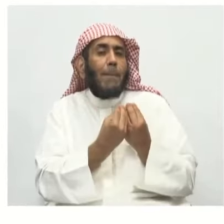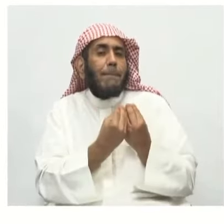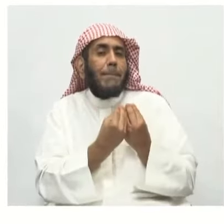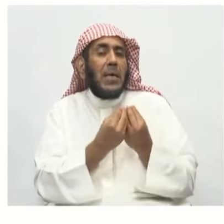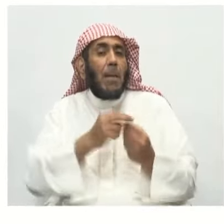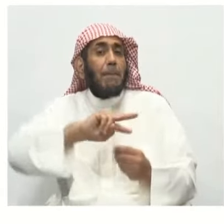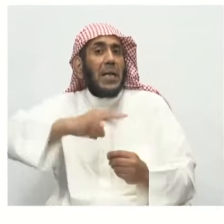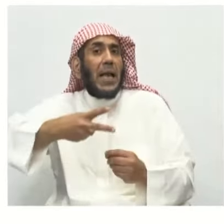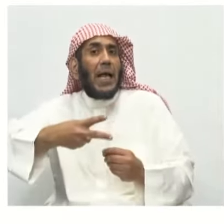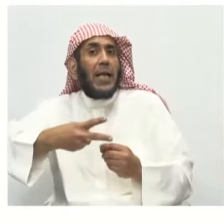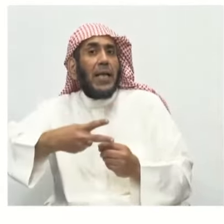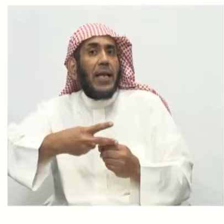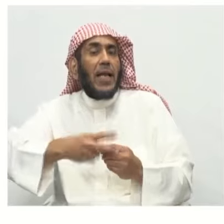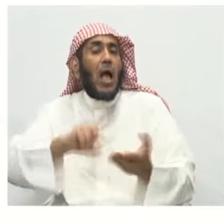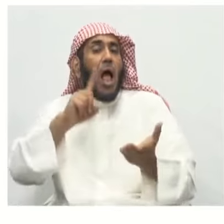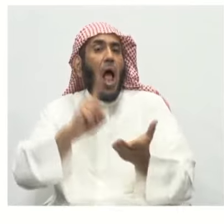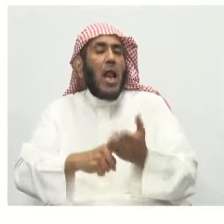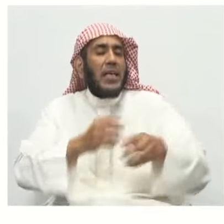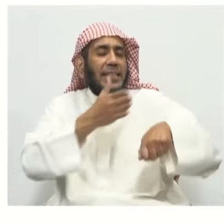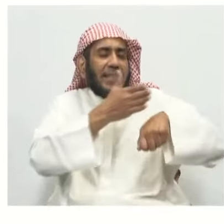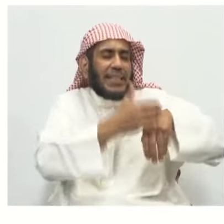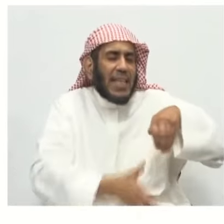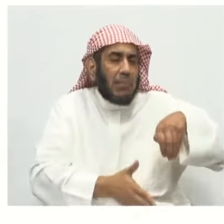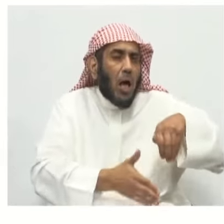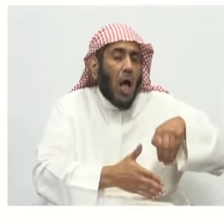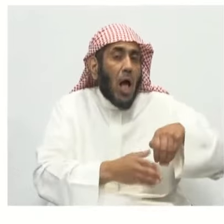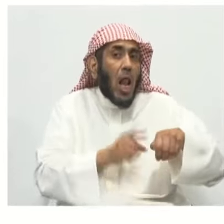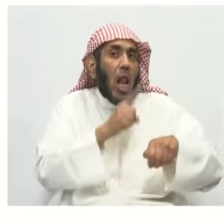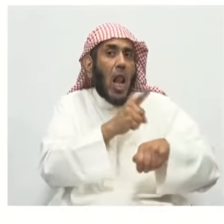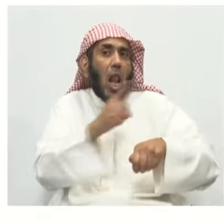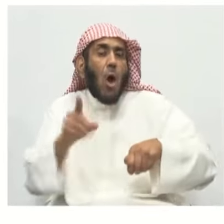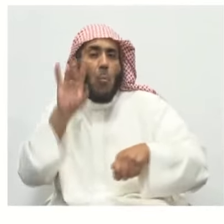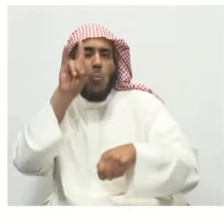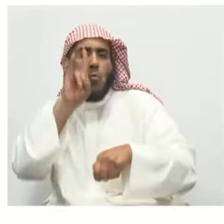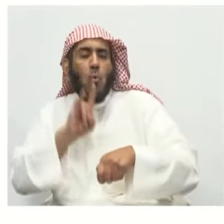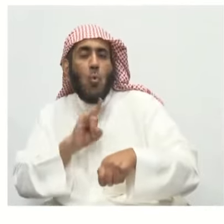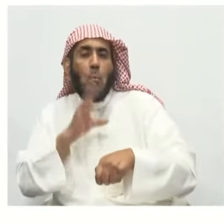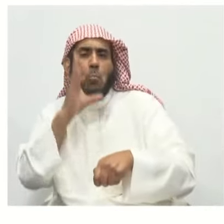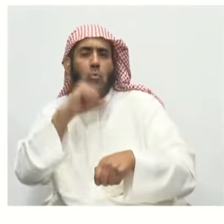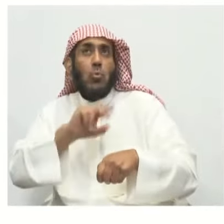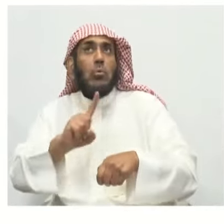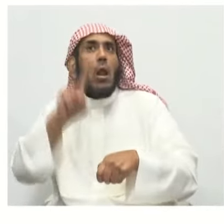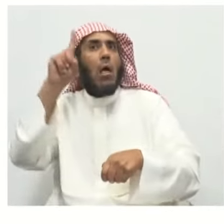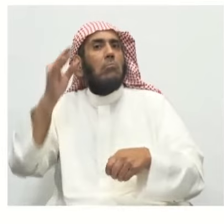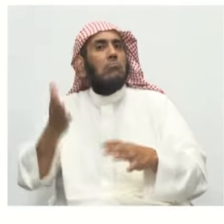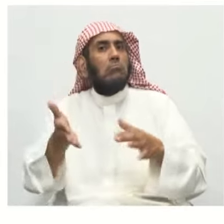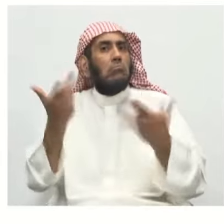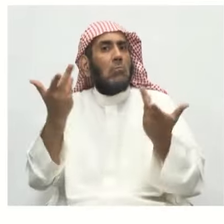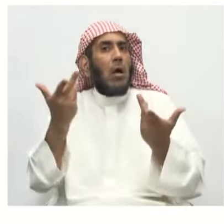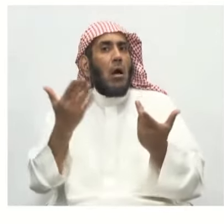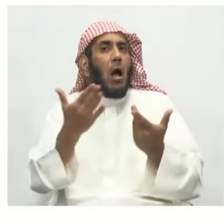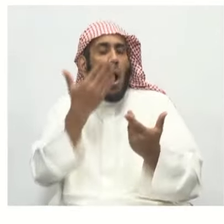من غيره ان يذبح لهم للشياطين من دون الله سبحانه وتعالى او